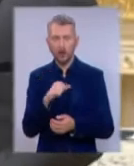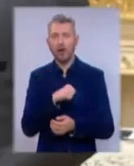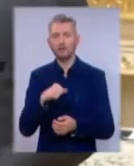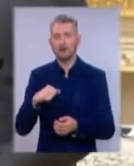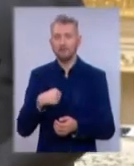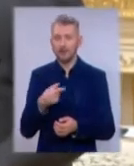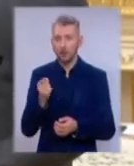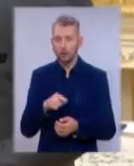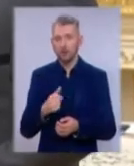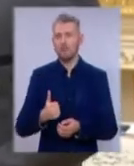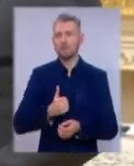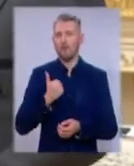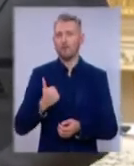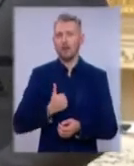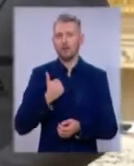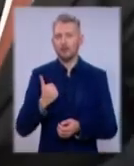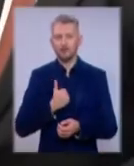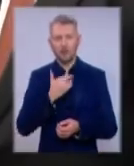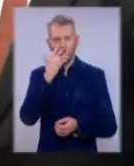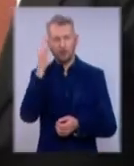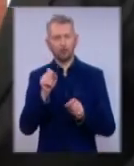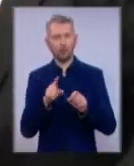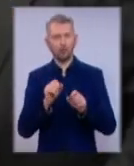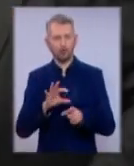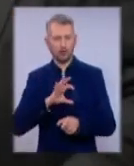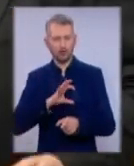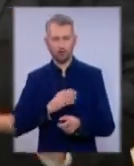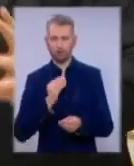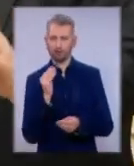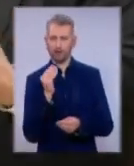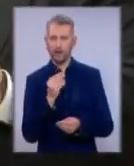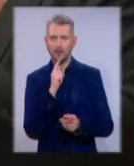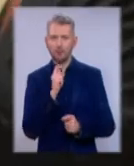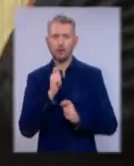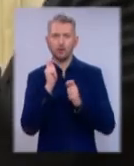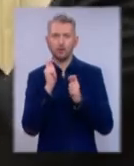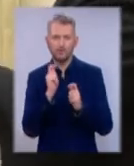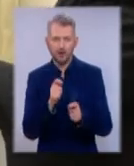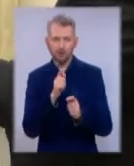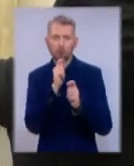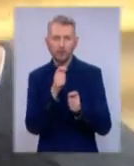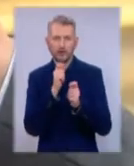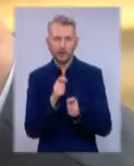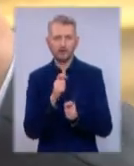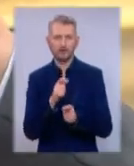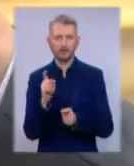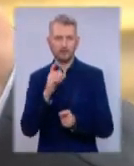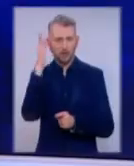самі натомість похвалилися омріяною золотою нагородою та подарували сувенір з корейського Пхьончхана.